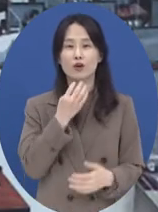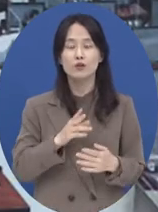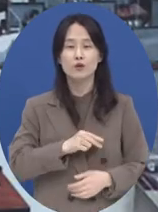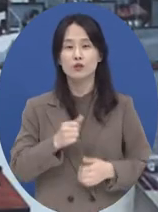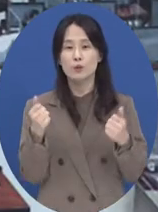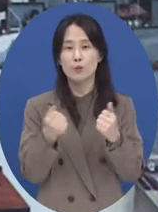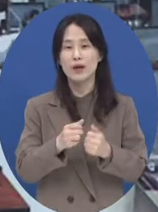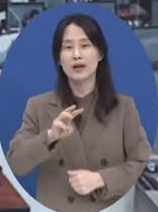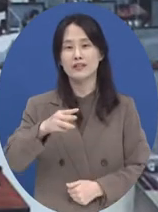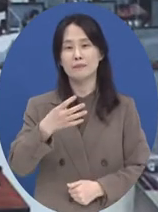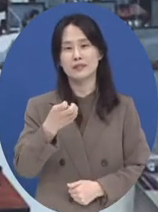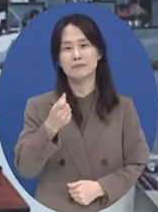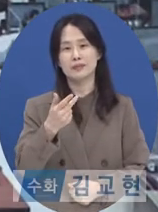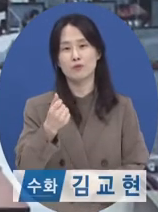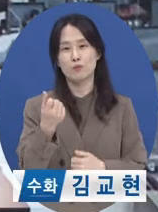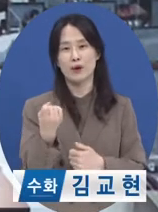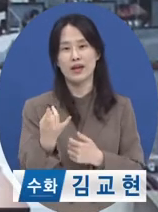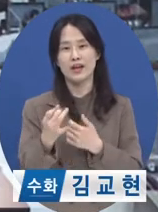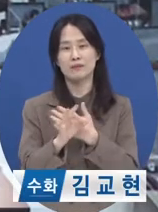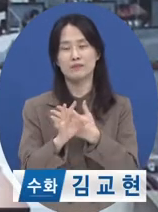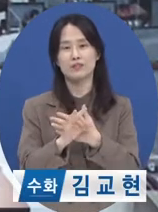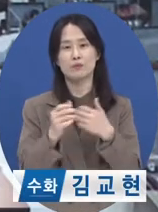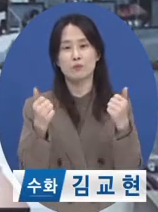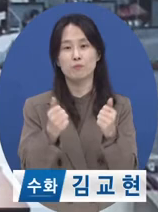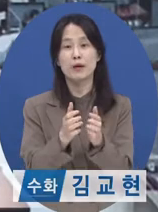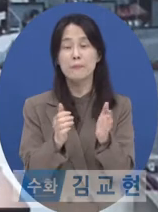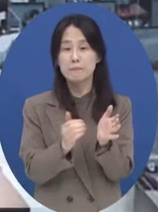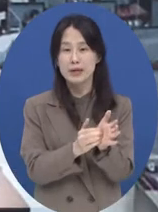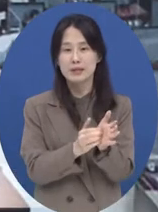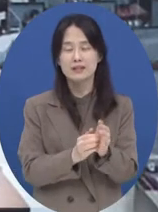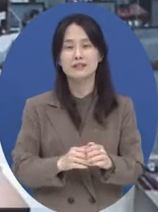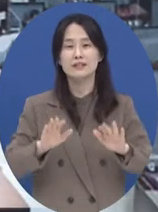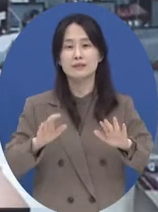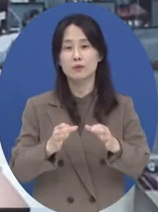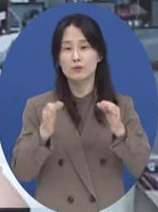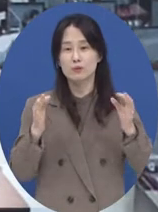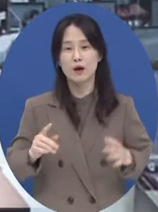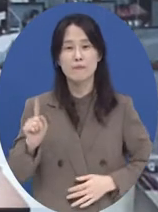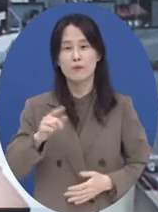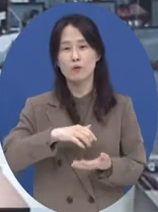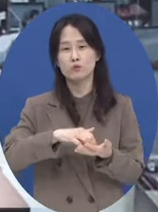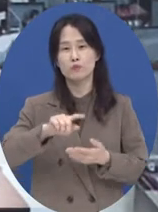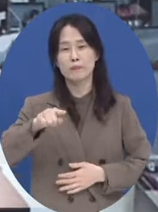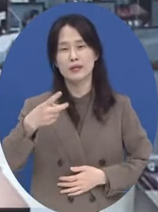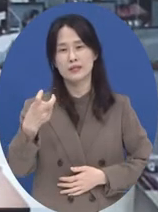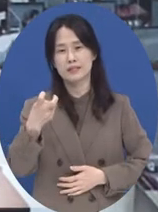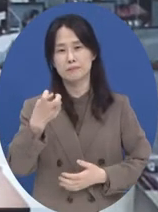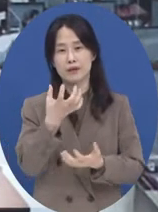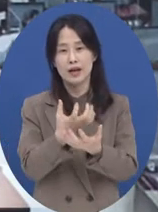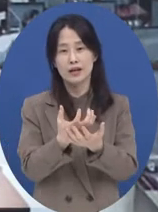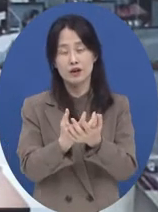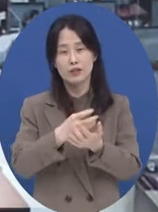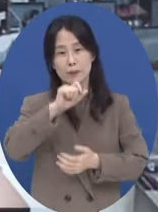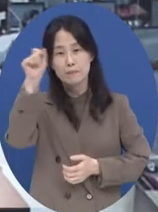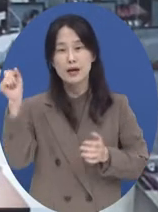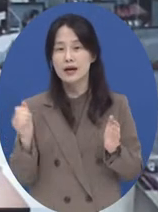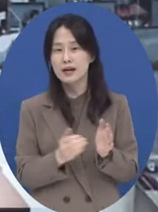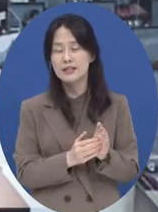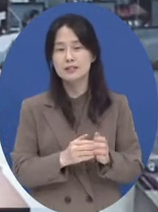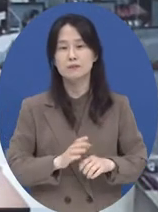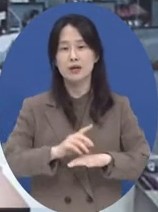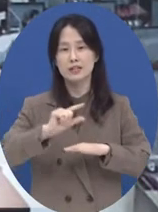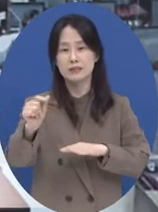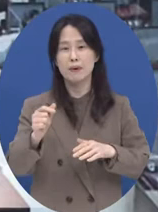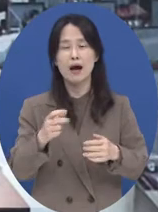경기도의회가 제347회 임시회 일정을 마쳤습니다. 이번 회기에서는 120여 개 안건이 처리됐는데요.